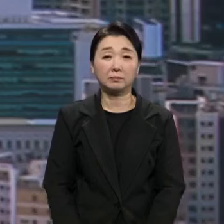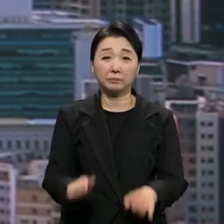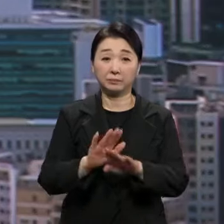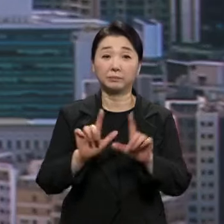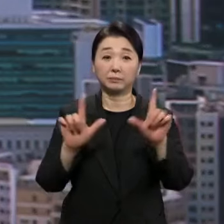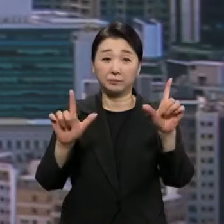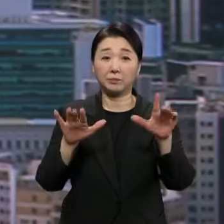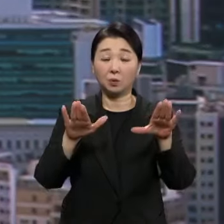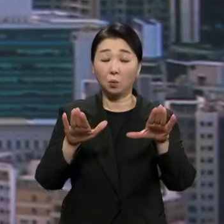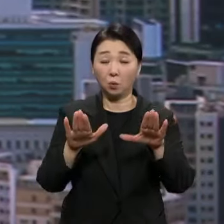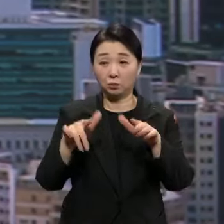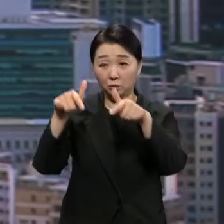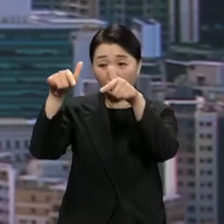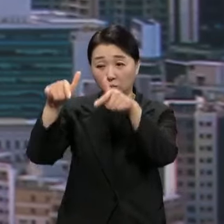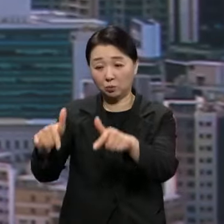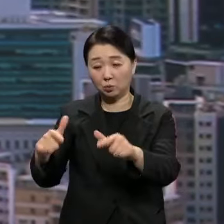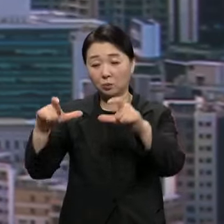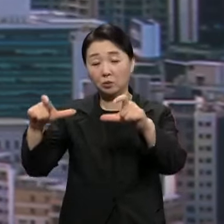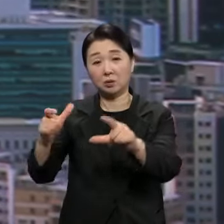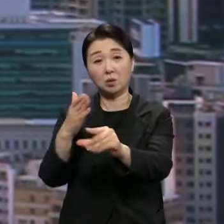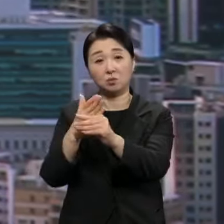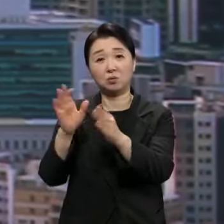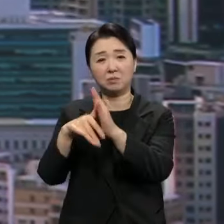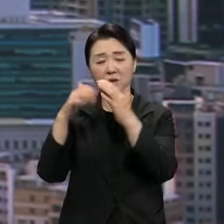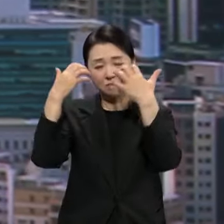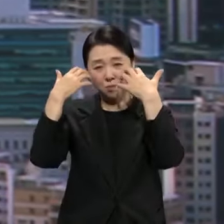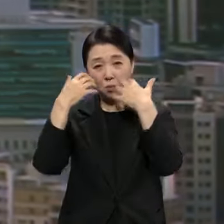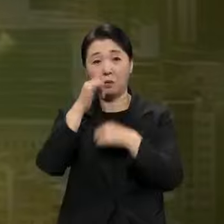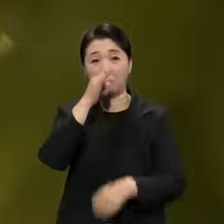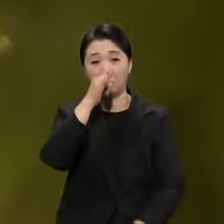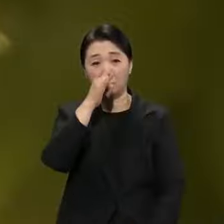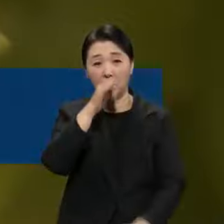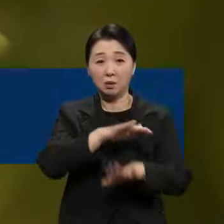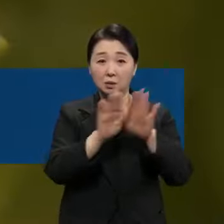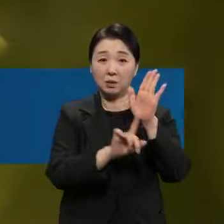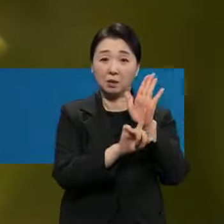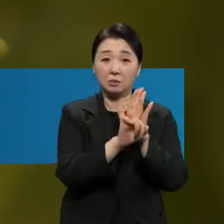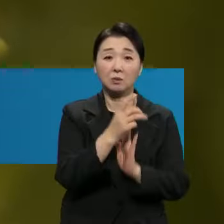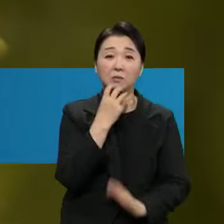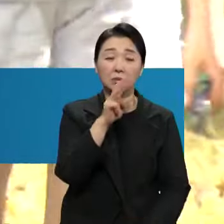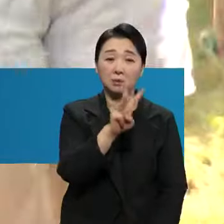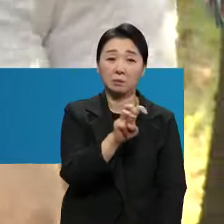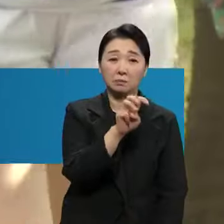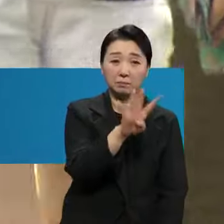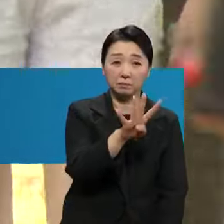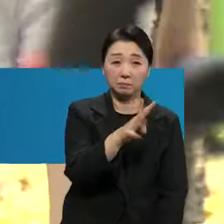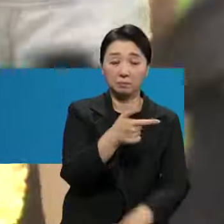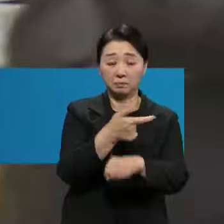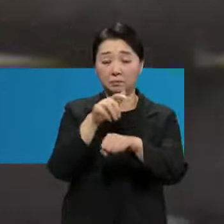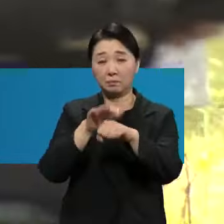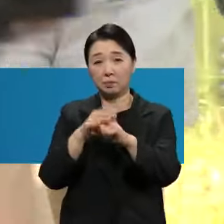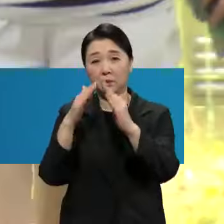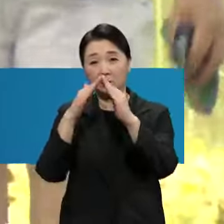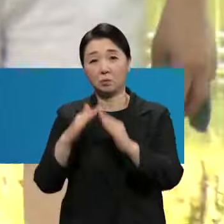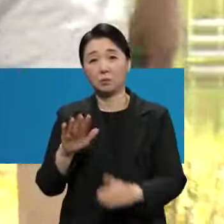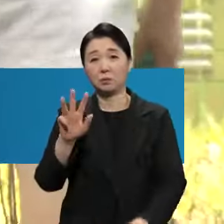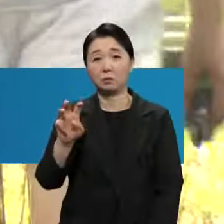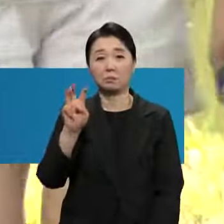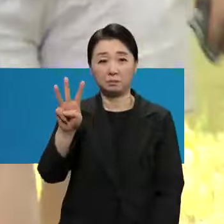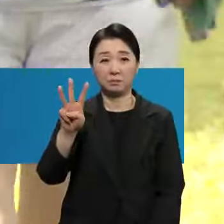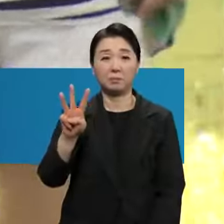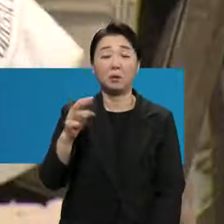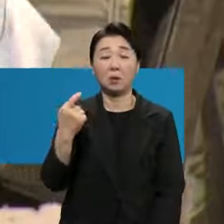다십니다 오늘도 서쪽 지역을 중심으로 폭염이 지속되겠습니다 낮최고 기온은 서울 34도 대전과 전주